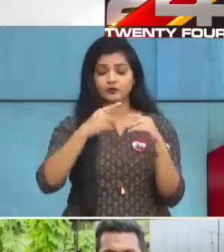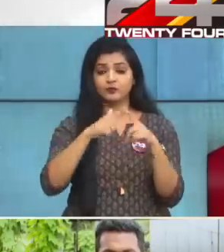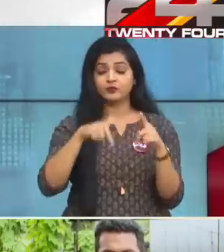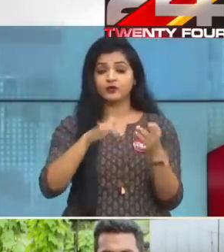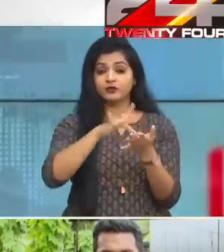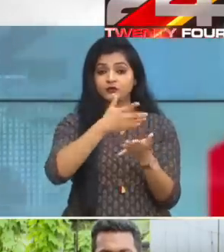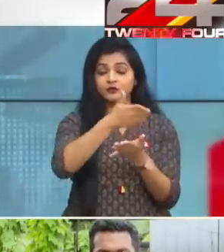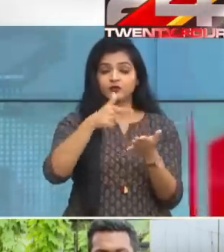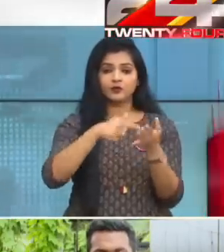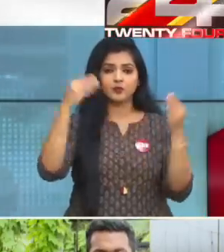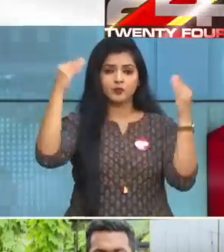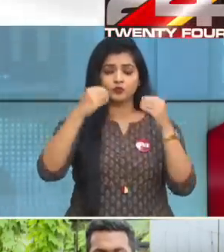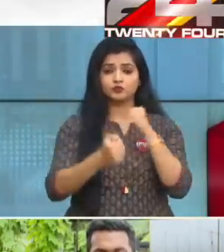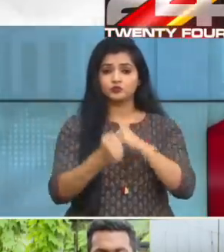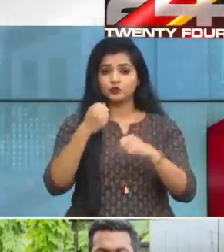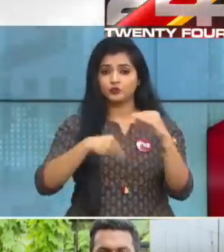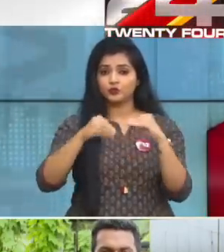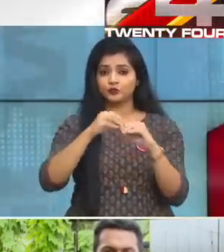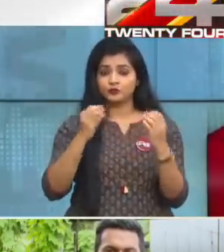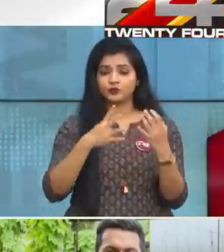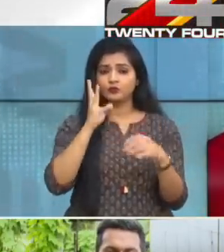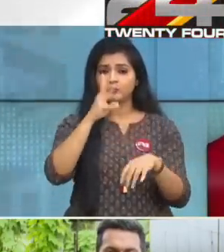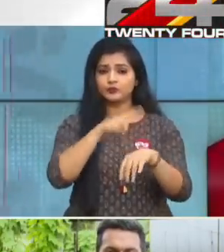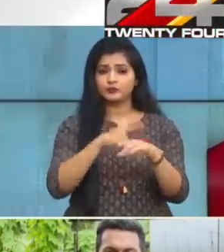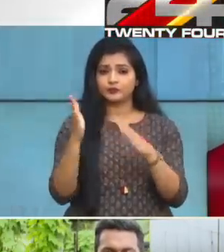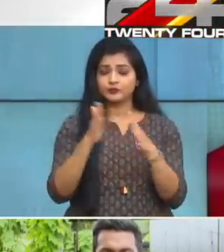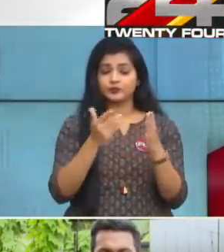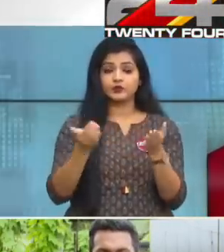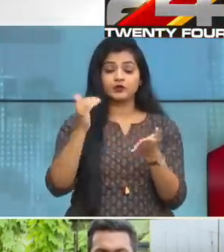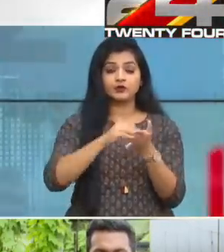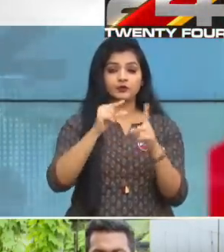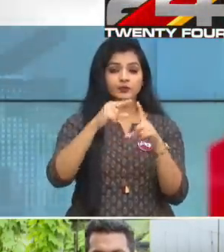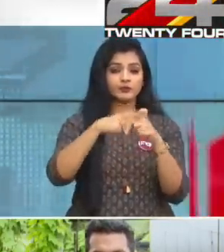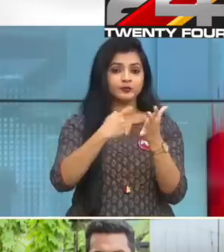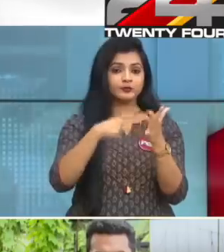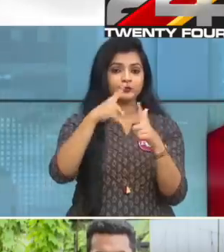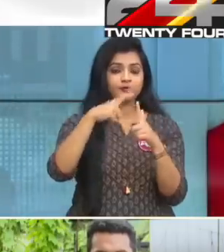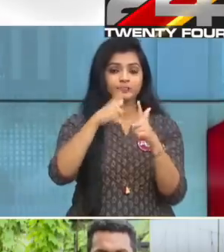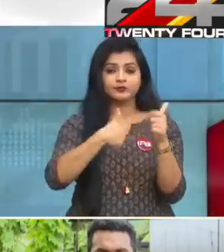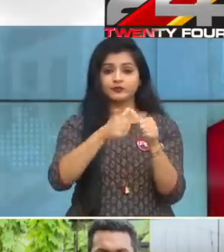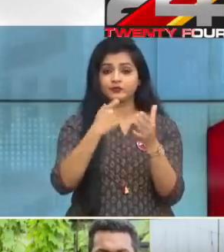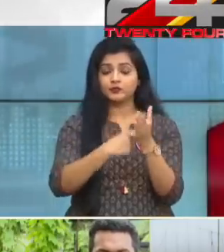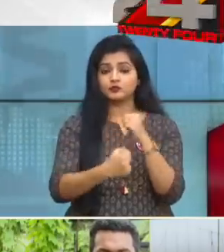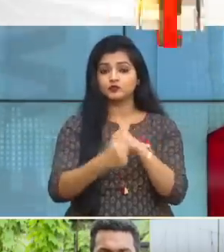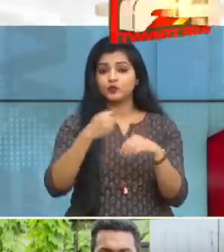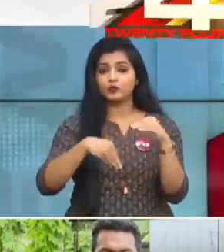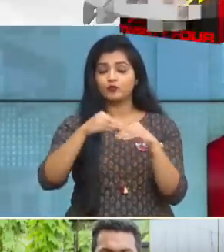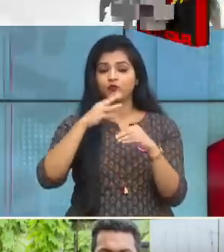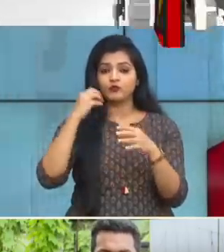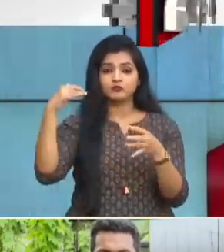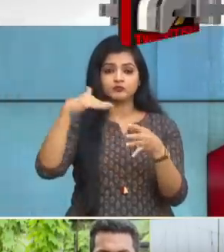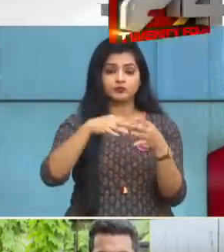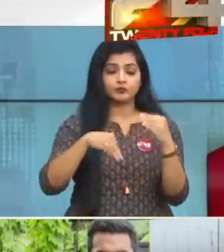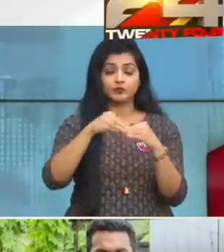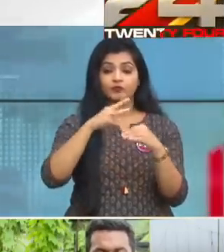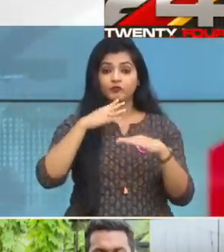കനത്തതോടുകൂടിയാണ്, ശക്തമായ മഴ ആരംഭിച്ചതോടുകൂടിയാണ് ഒരു 3 മണിയോടുകൂടി വീണ്ടും പെരിയാറിലേക്ക് ശക്തമായ നിലയിൽ ജലം ഒഴുകിയെത്തി തുടങ്ങിയത്.